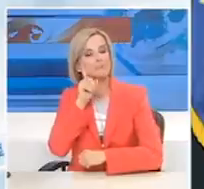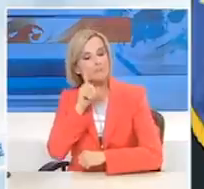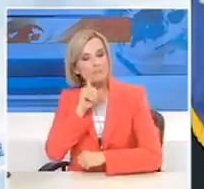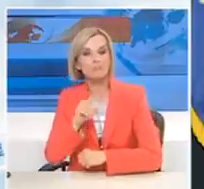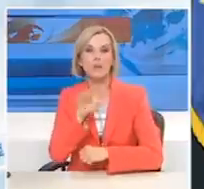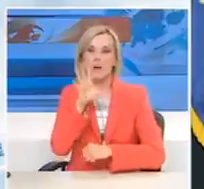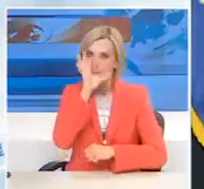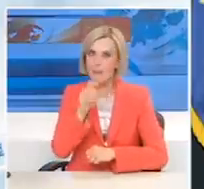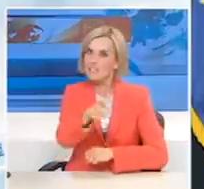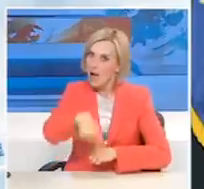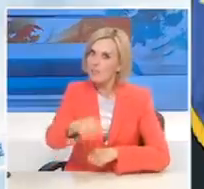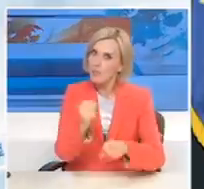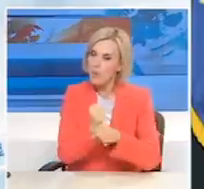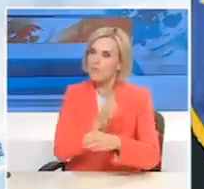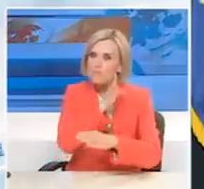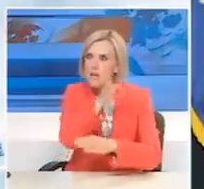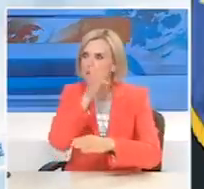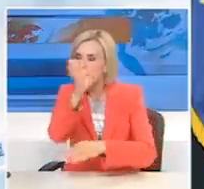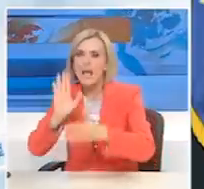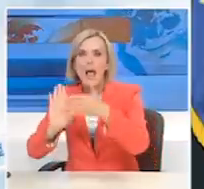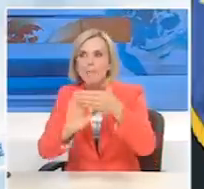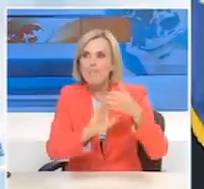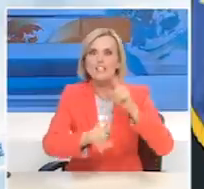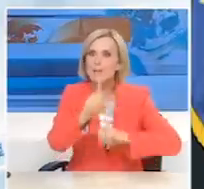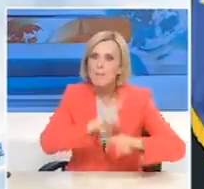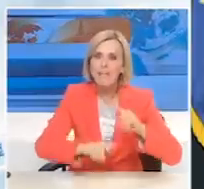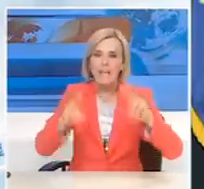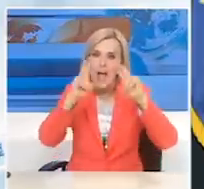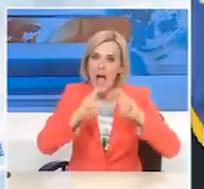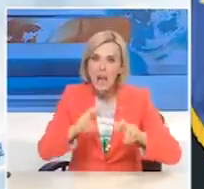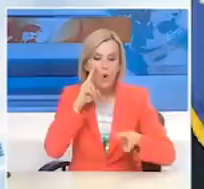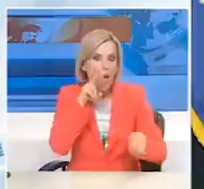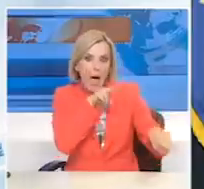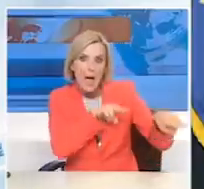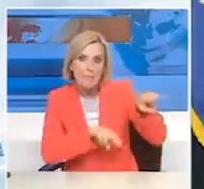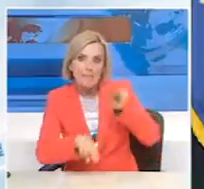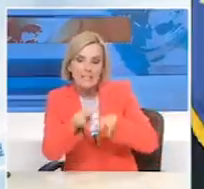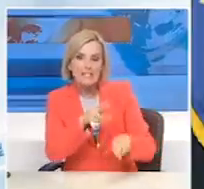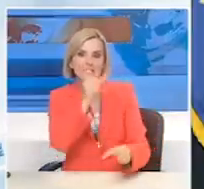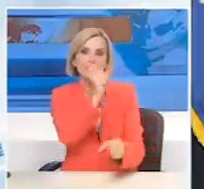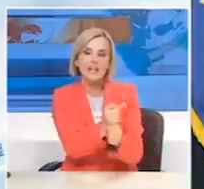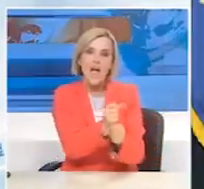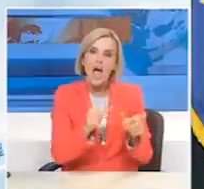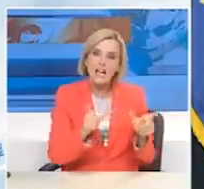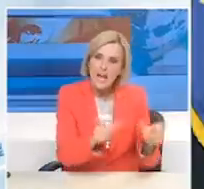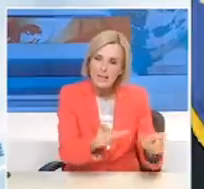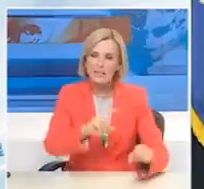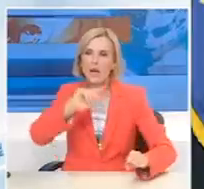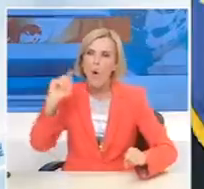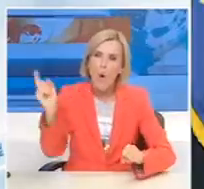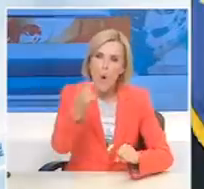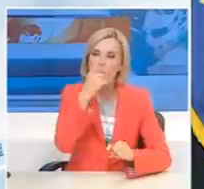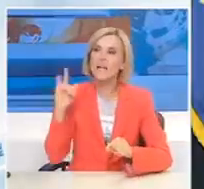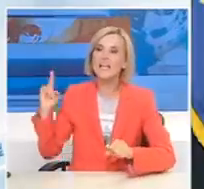επίπεδο χνηλάτησης των στενών επαφών, επιβεβαιωμένων κρουσμάτων, όσο και επιτήρηση της καραντίνας, της απομόνωσης κατοίκων όσων ήρθαν από το